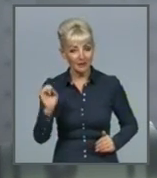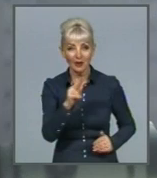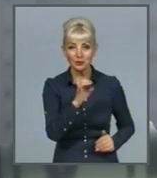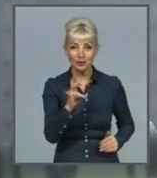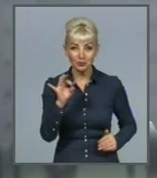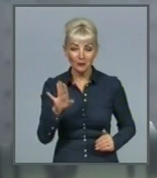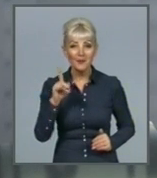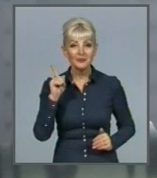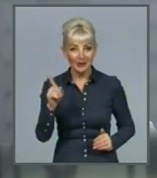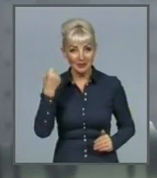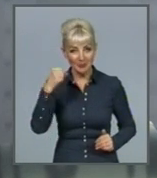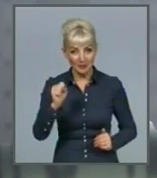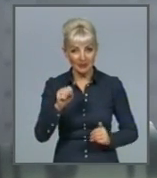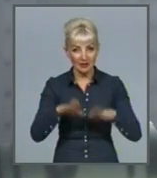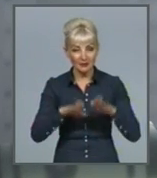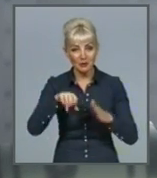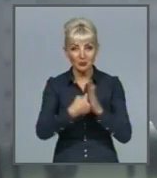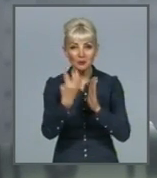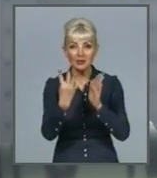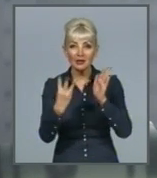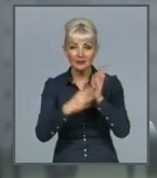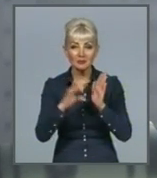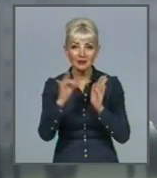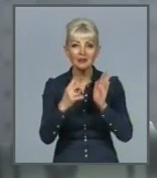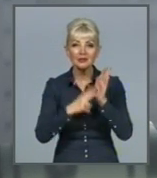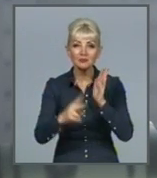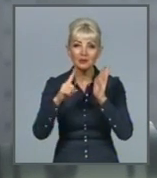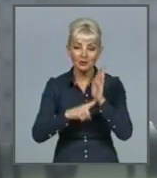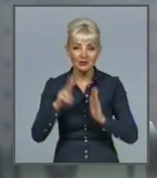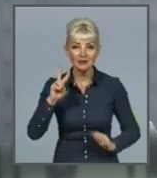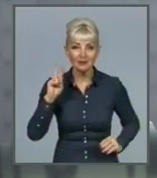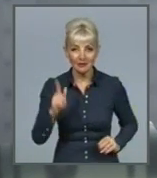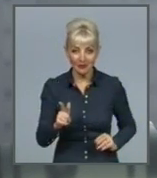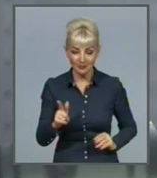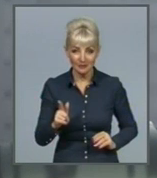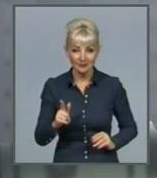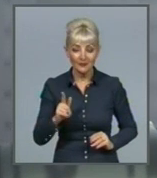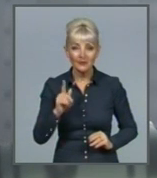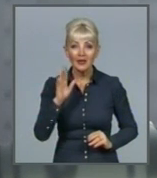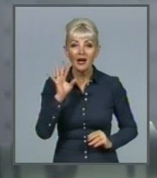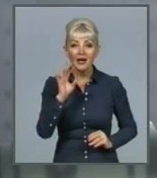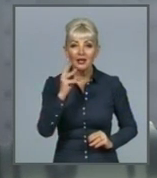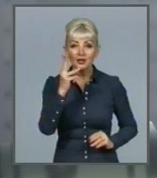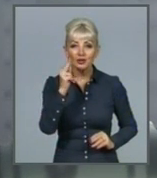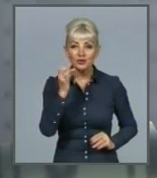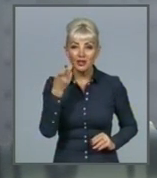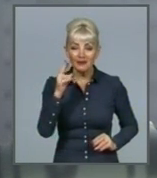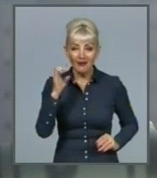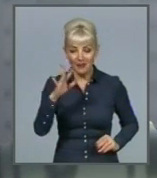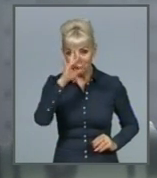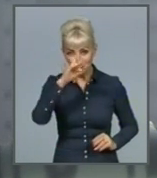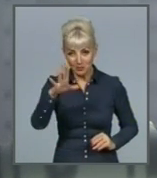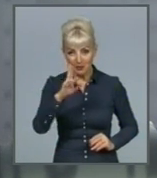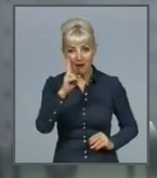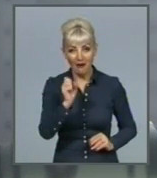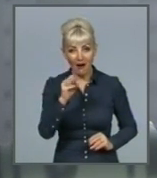весовых категориях до 48 и 76 килограммов соответственно. Александр Черняев стал чемпионом в ката среди